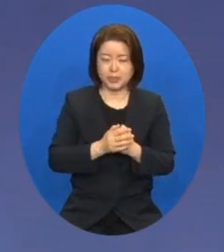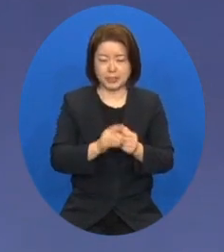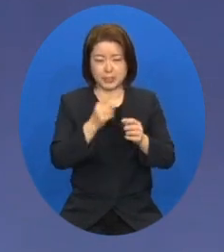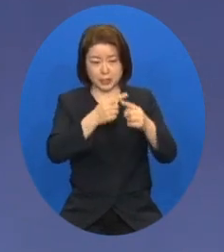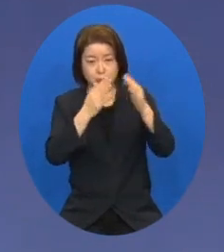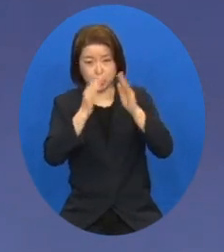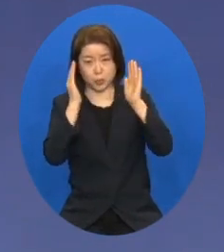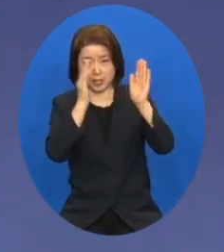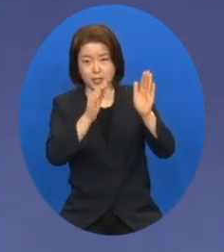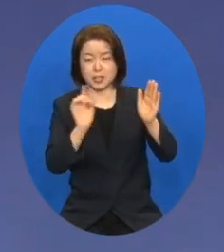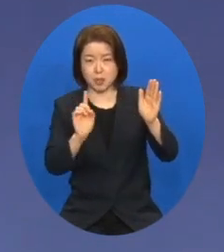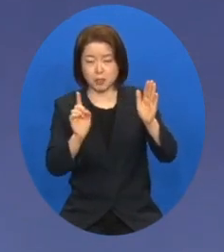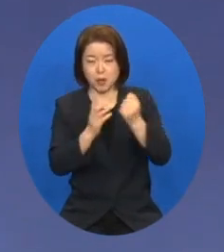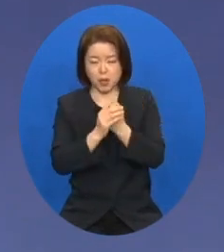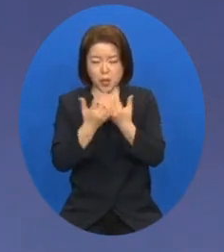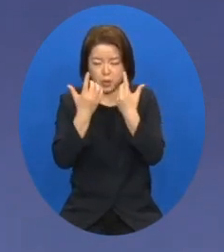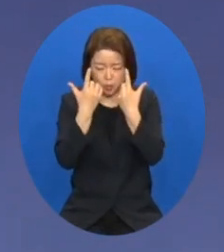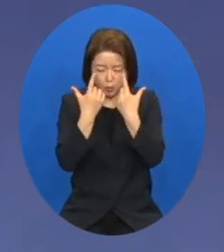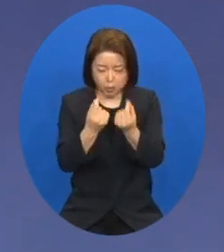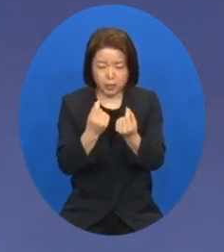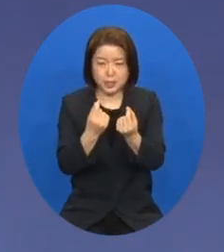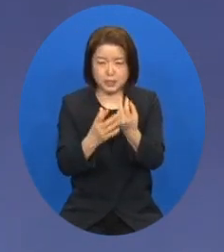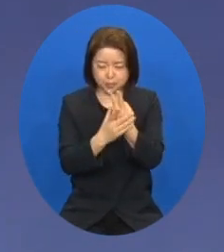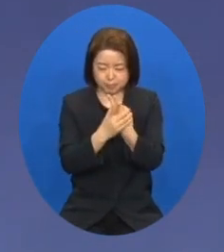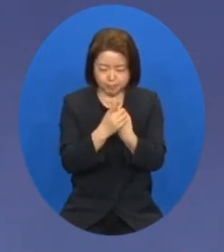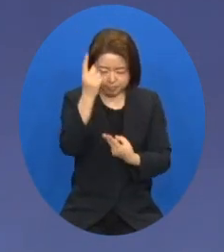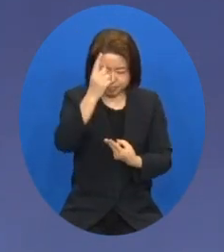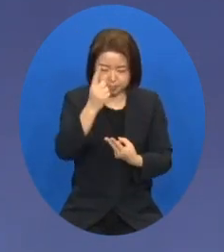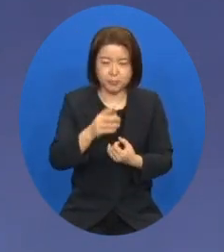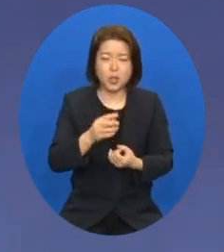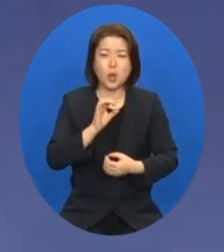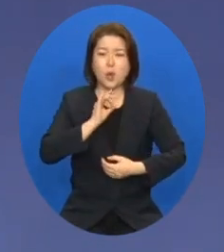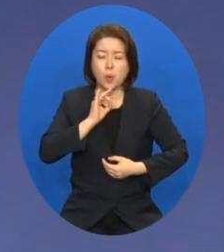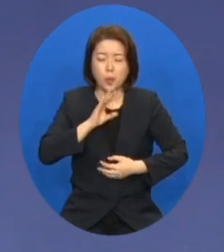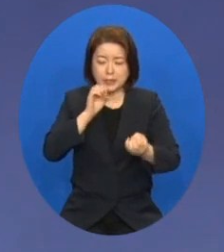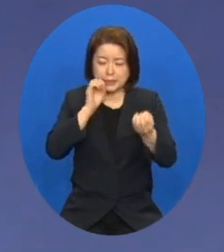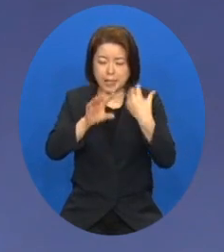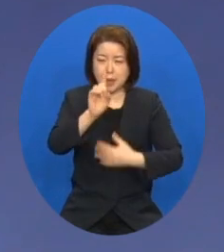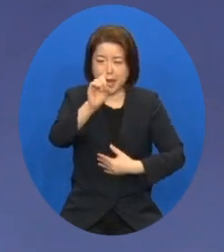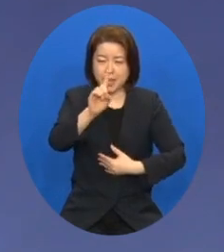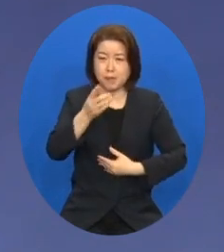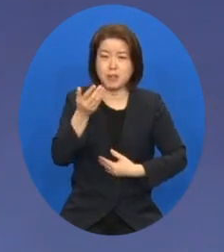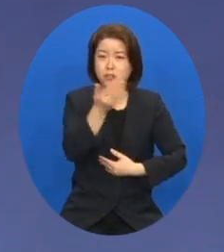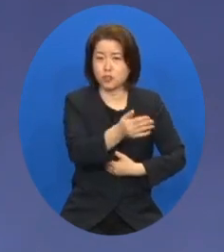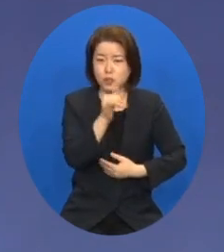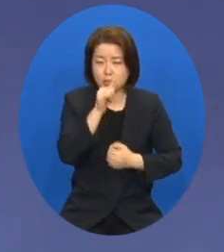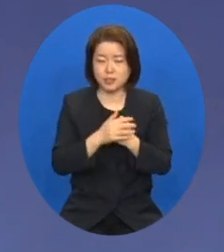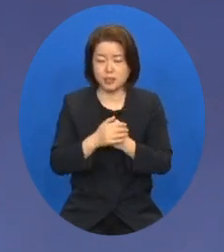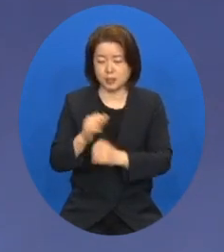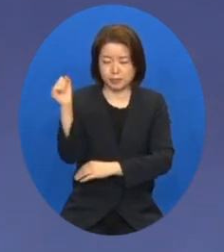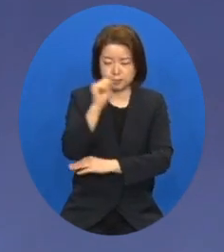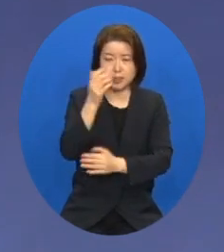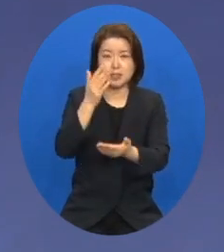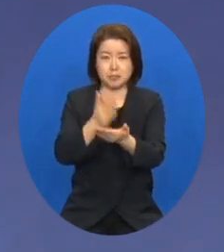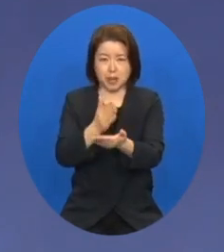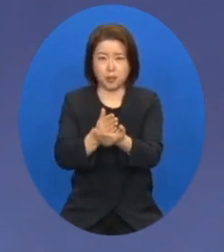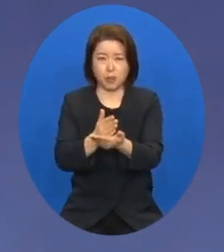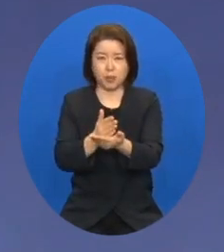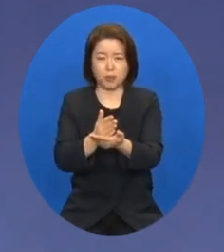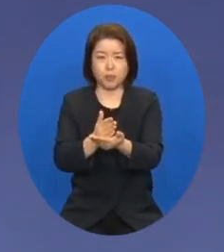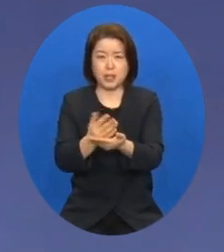향하여 일관되게 오직 답은 한 가지만 제시하고 있습니다 흐트러지지 말고